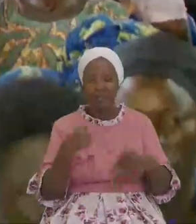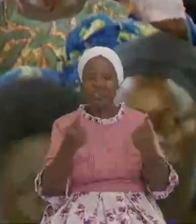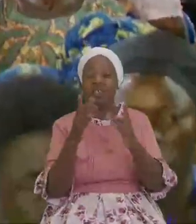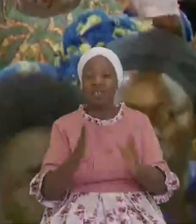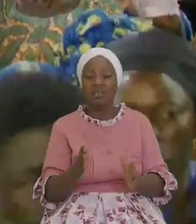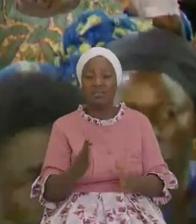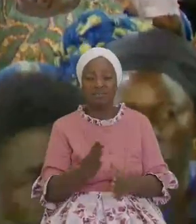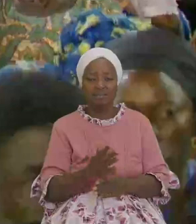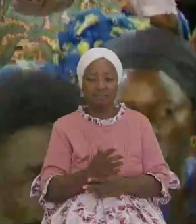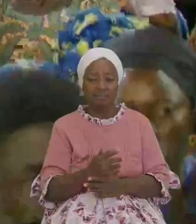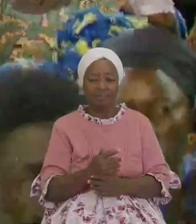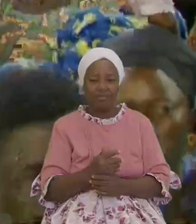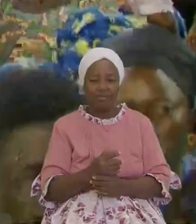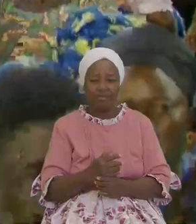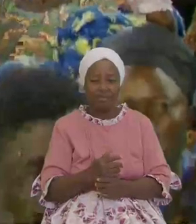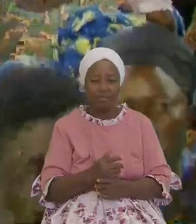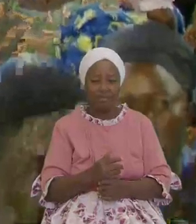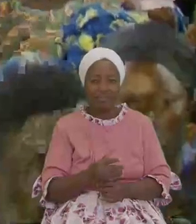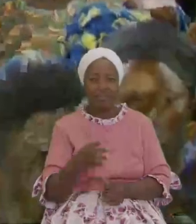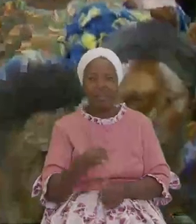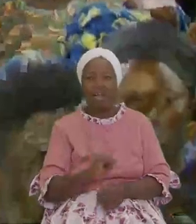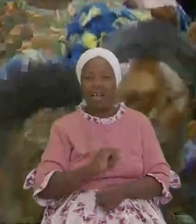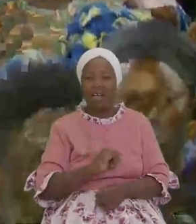Je suis le dirigeant des pécheurs.